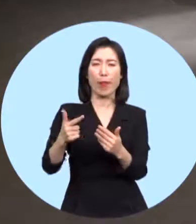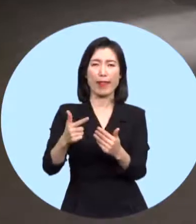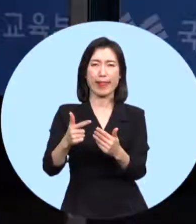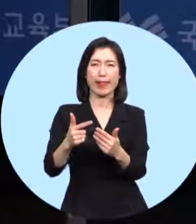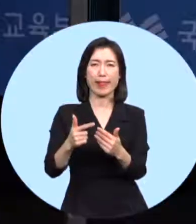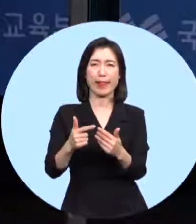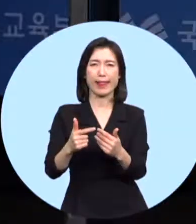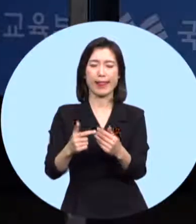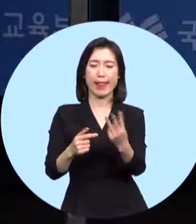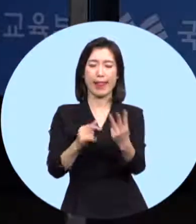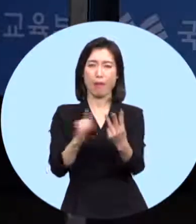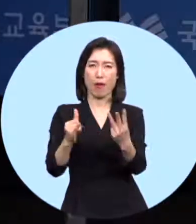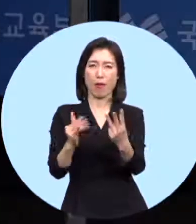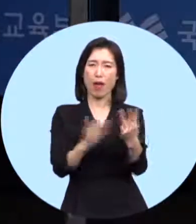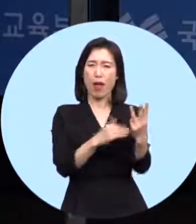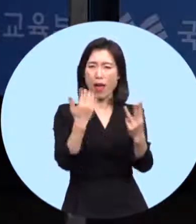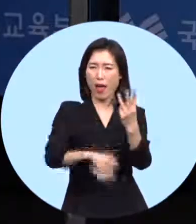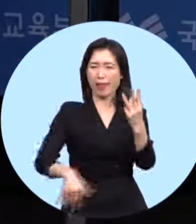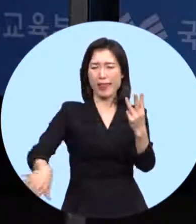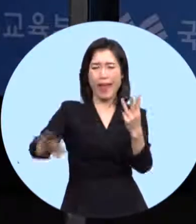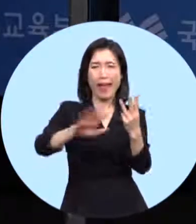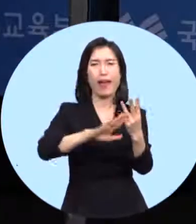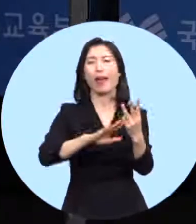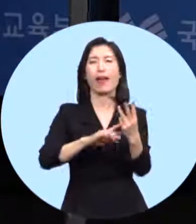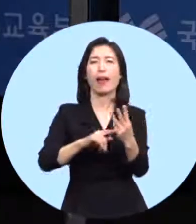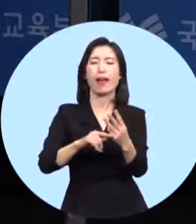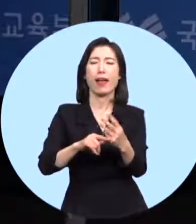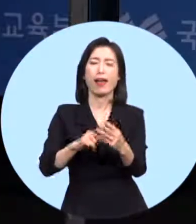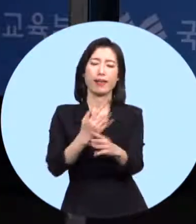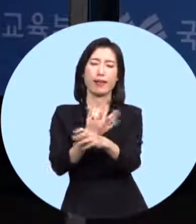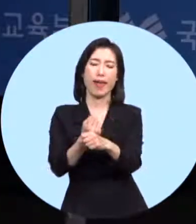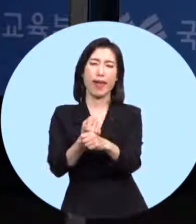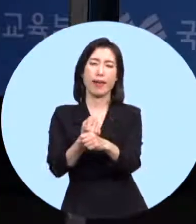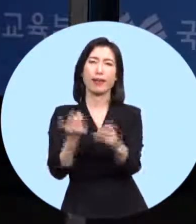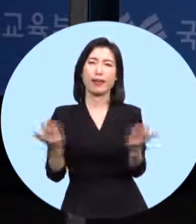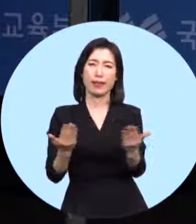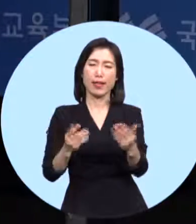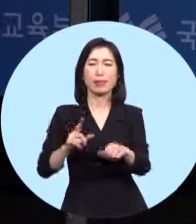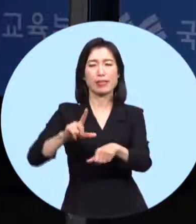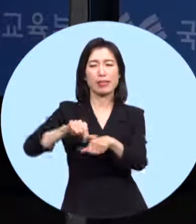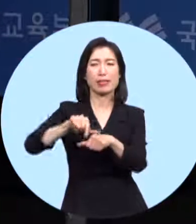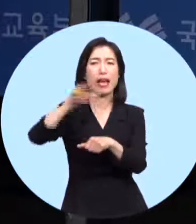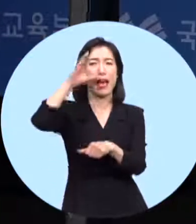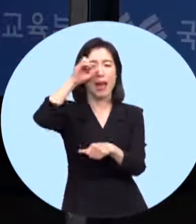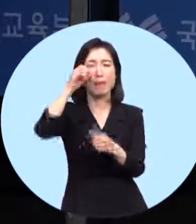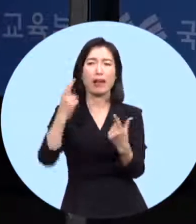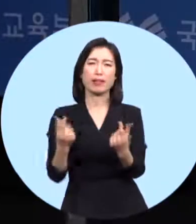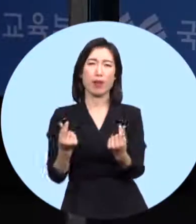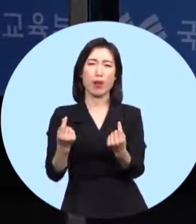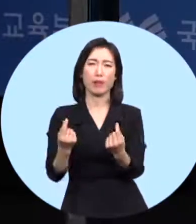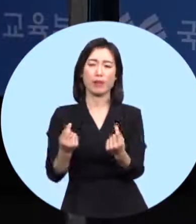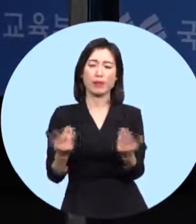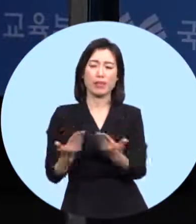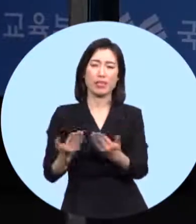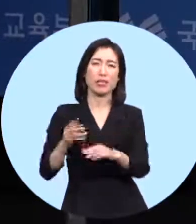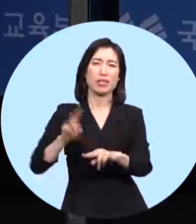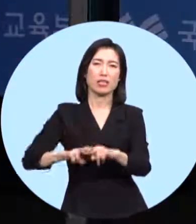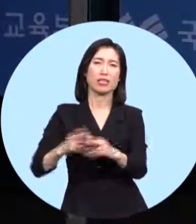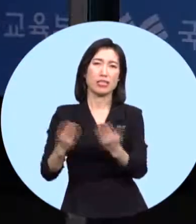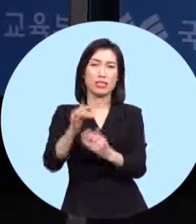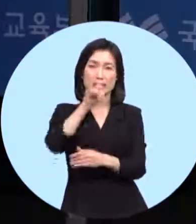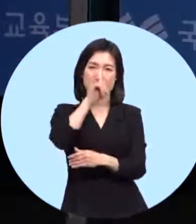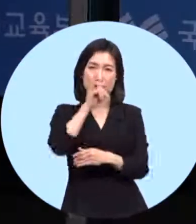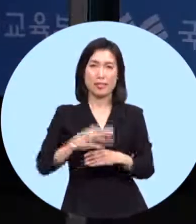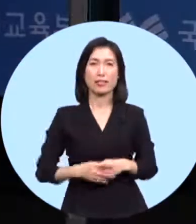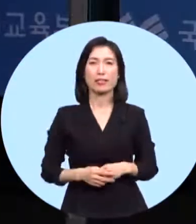있고 나머지 수많은 평생교육사들이 전부 임기제 또는 시간 선택제 임기제로 근무를 하고